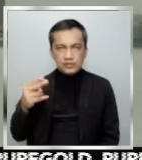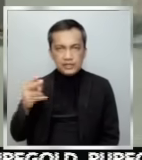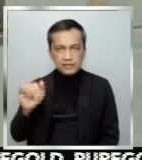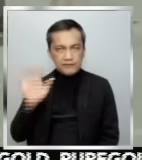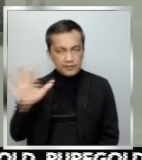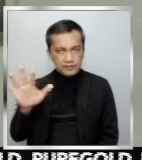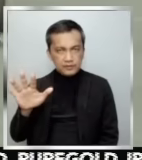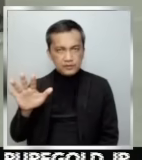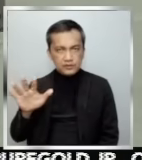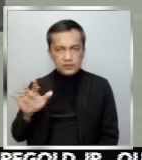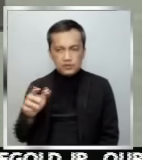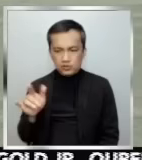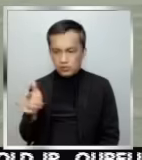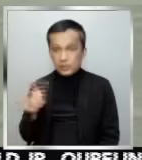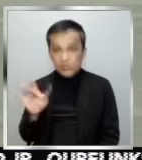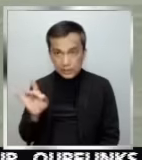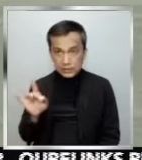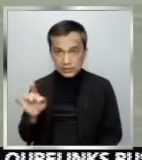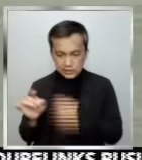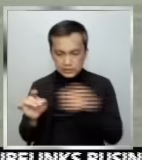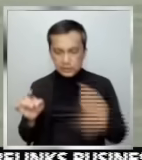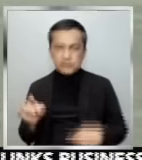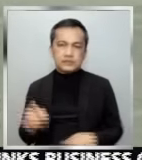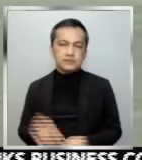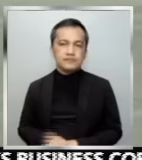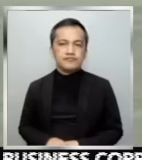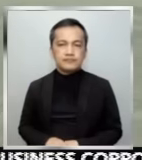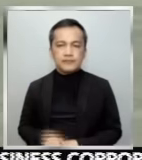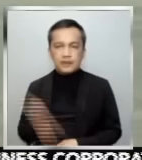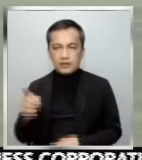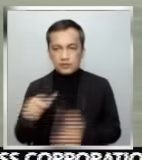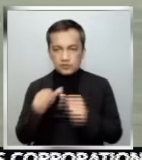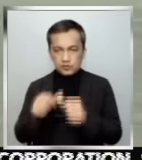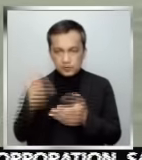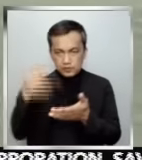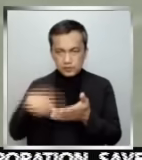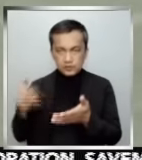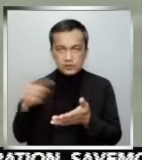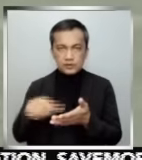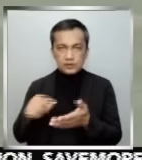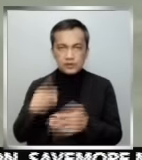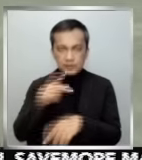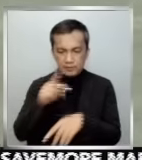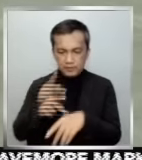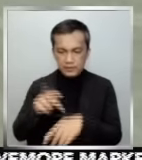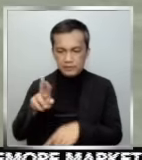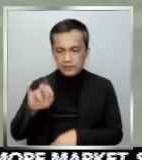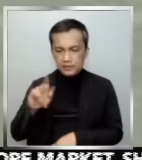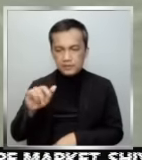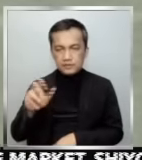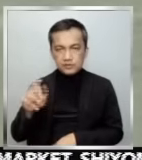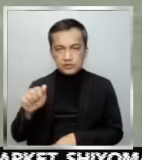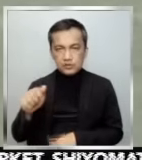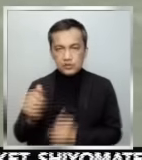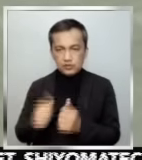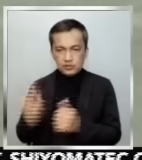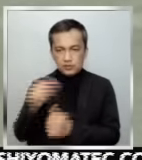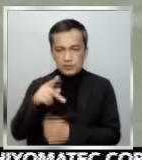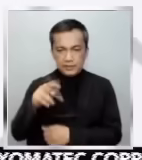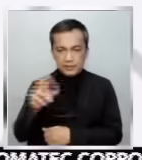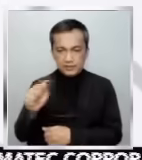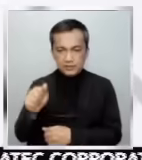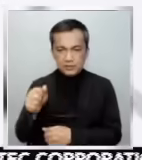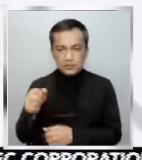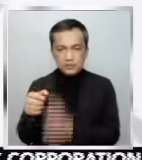dalong Chinese crew patuloy naman ang pag-aaral ng Philippine reclamation authority of pra kaugnay sa ipinahinto